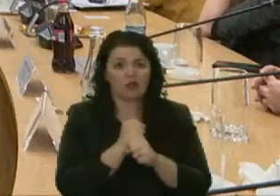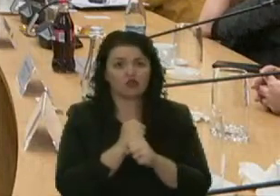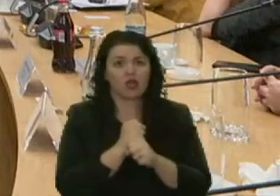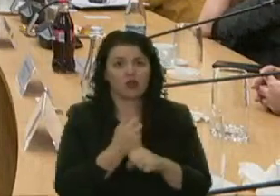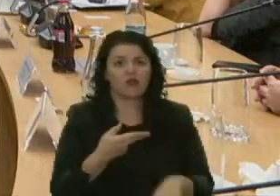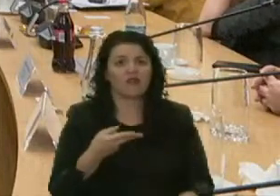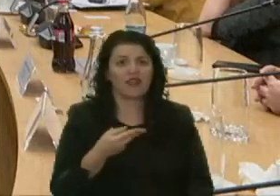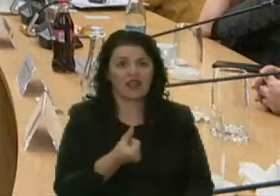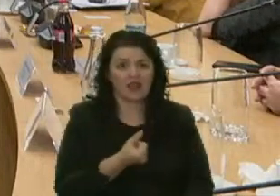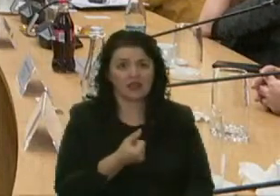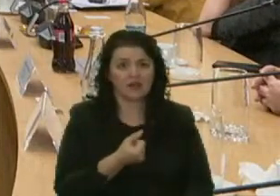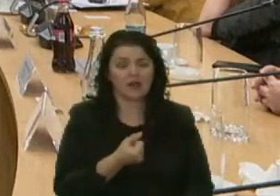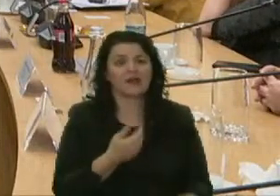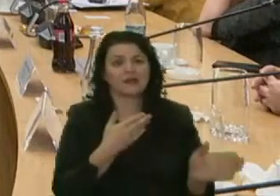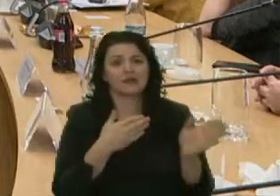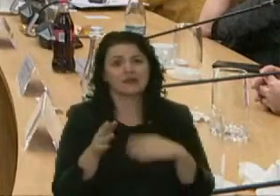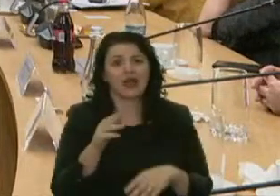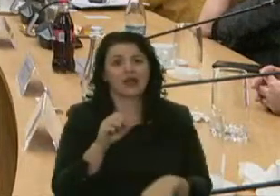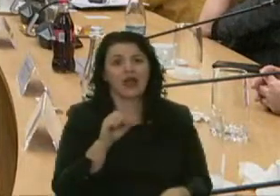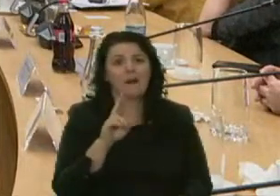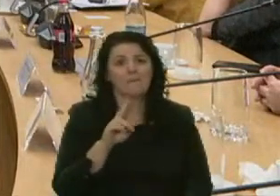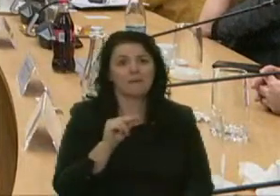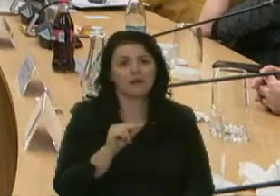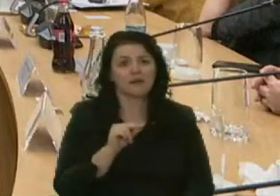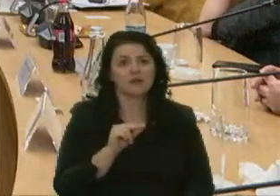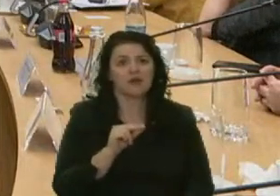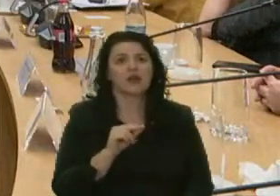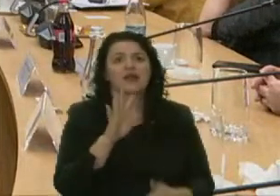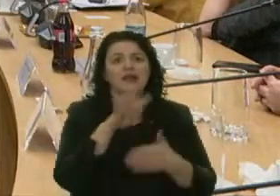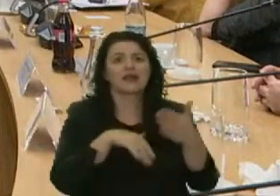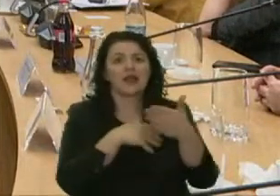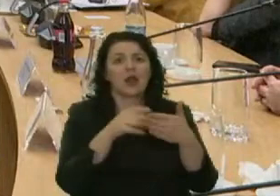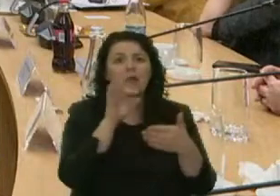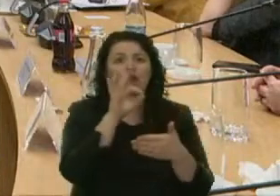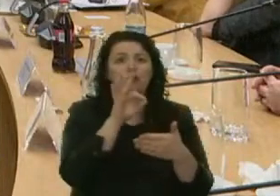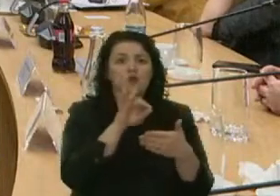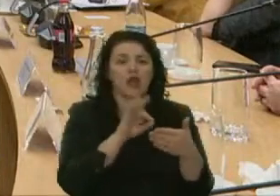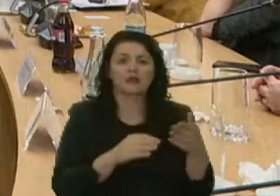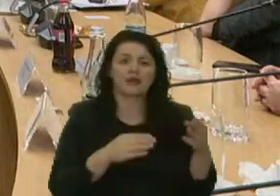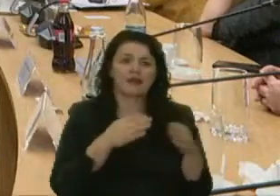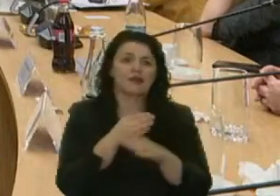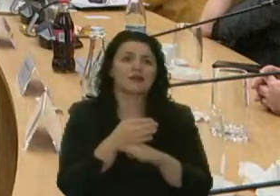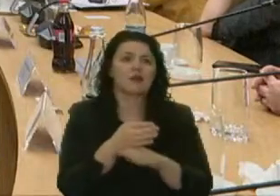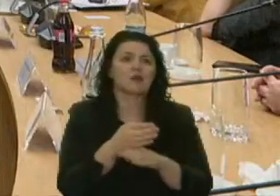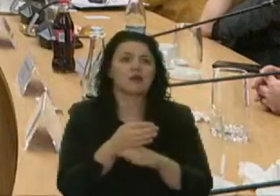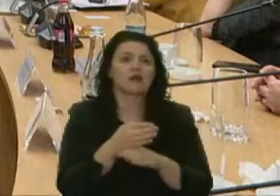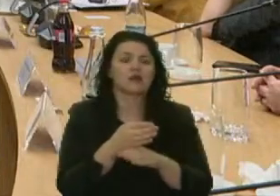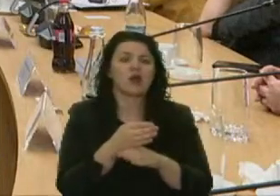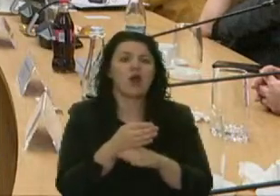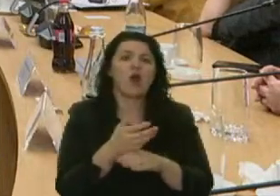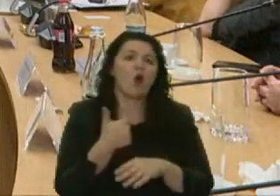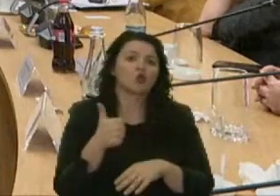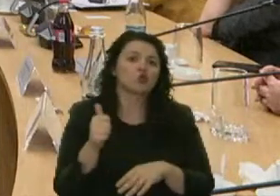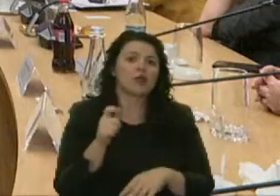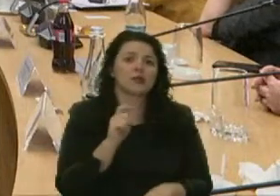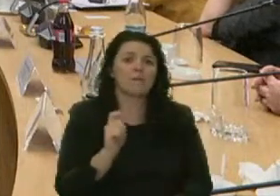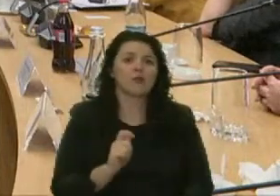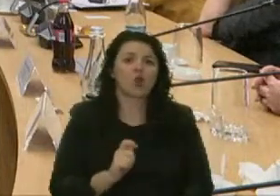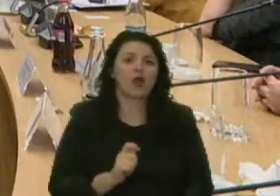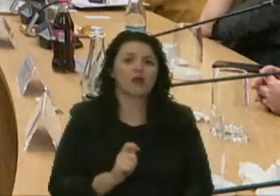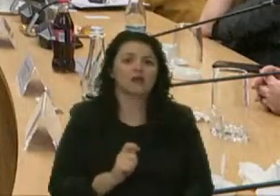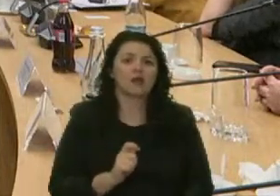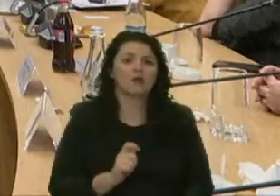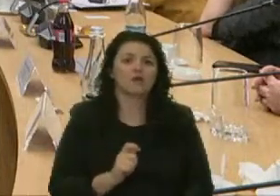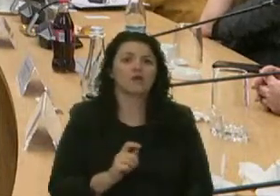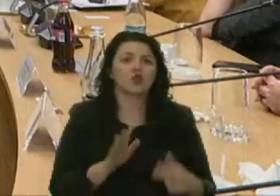finanțările de tip Startup Nation să zicem acolo în baza unei grile de punctaj ajung să intre și să zicem că sunt 100 de proiecte cu